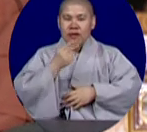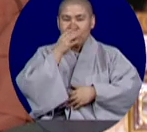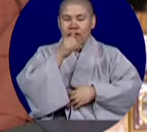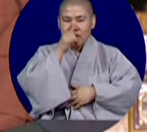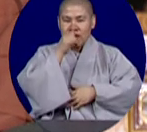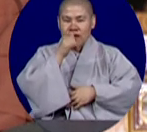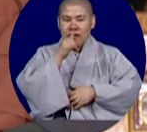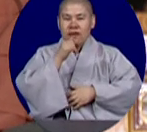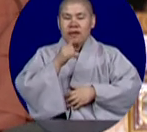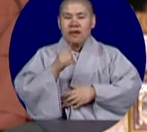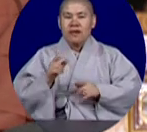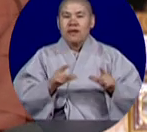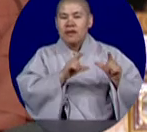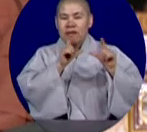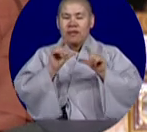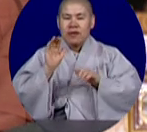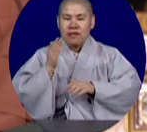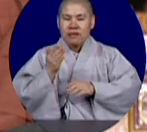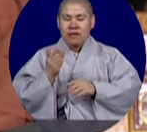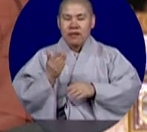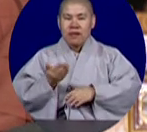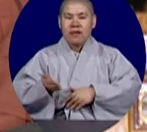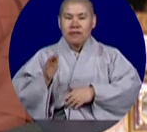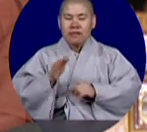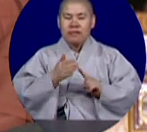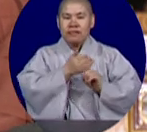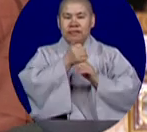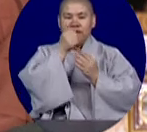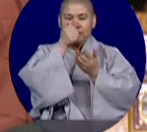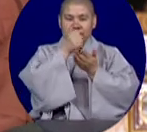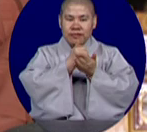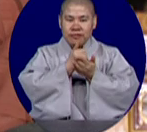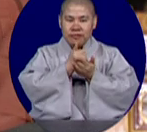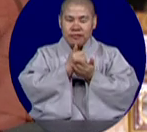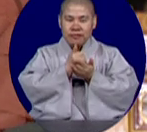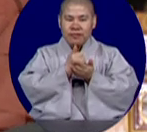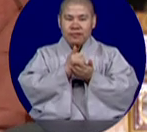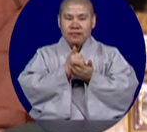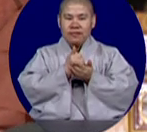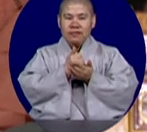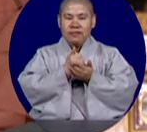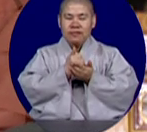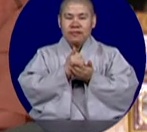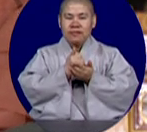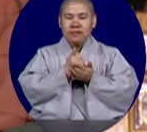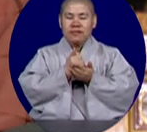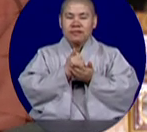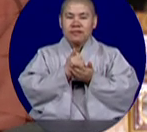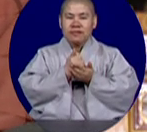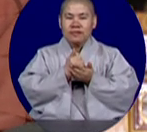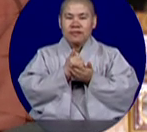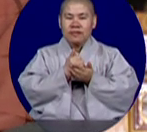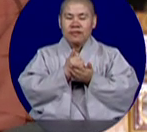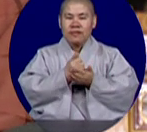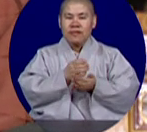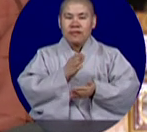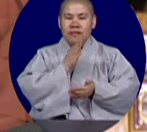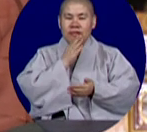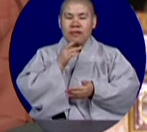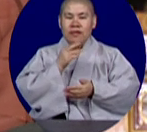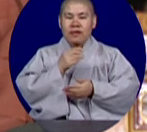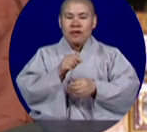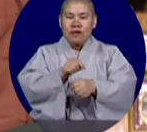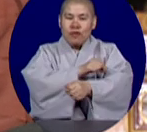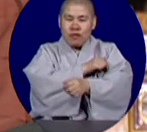삶이에요. 그런데 부처님은 여기서 아주 획기적인 삶을 사신 거예요.